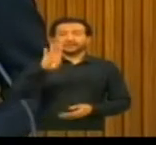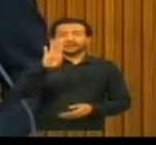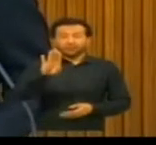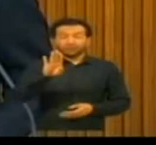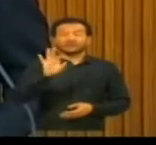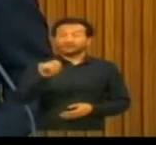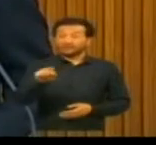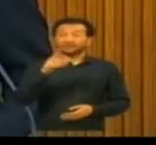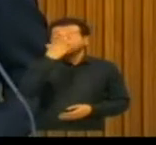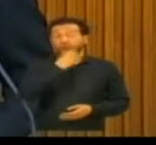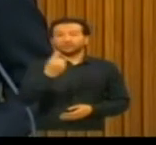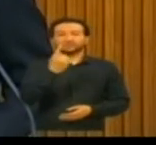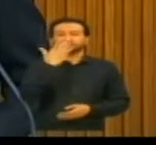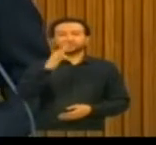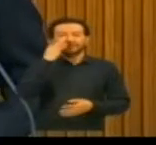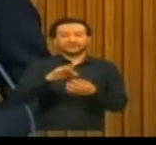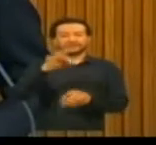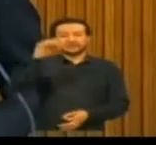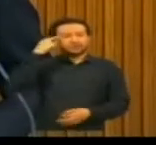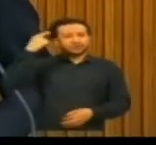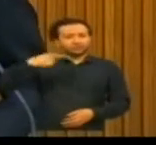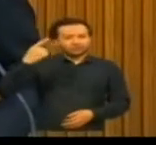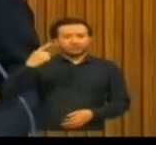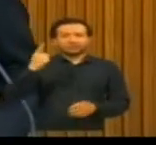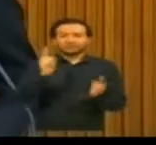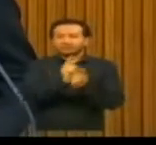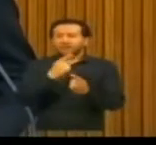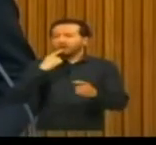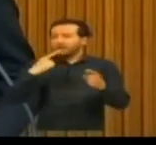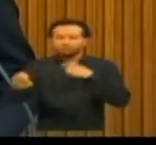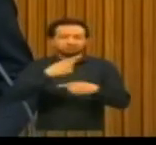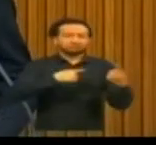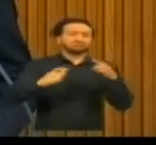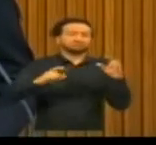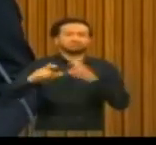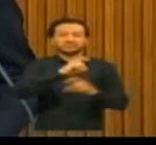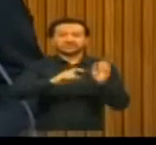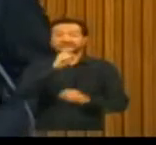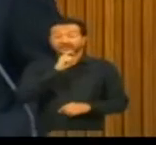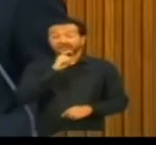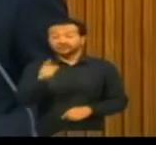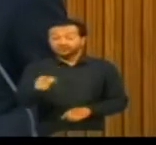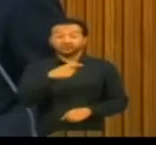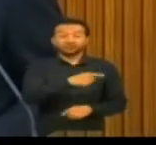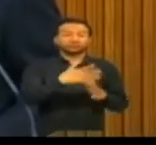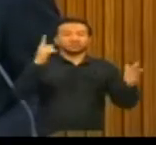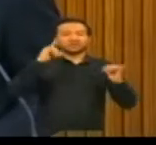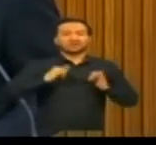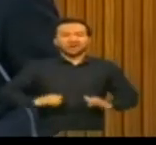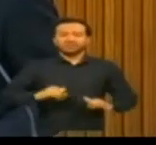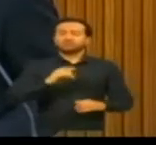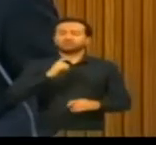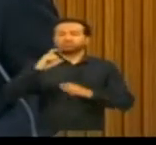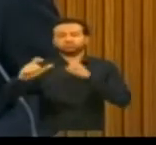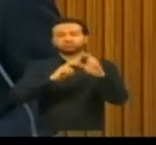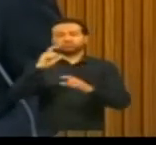kadar güzel bir şey yok. İnsanların düşüncelerini birbirlerine aktardıkları, yanlışları büyük bir rahatlıkla dile